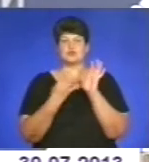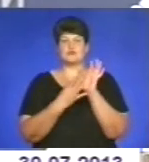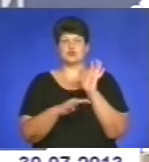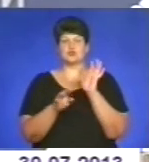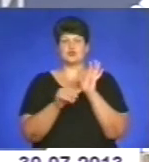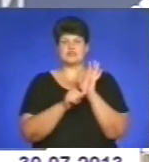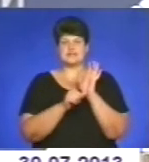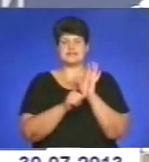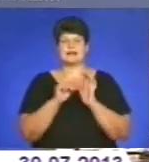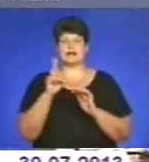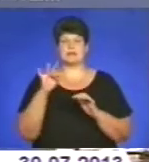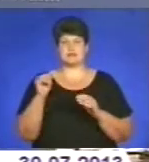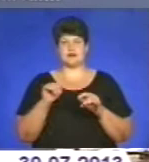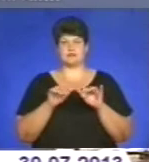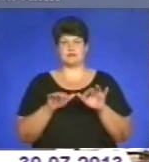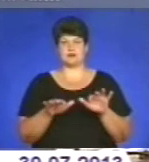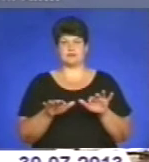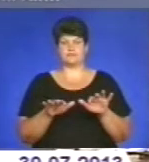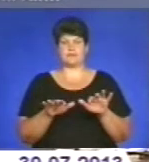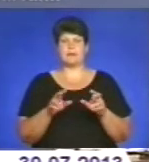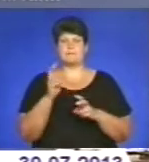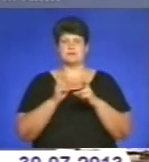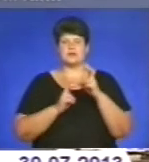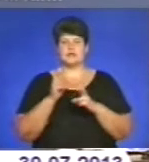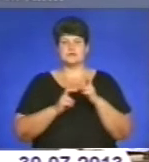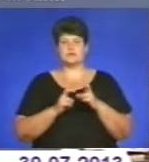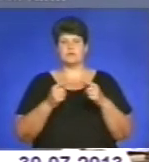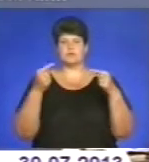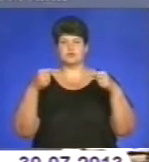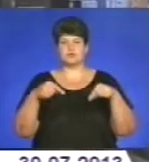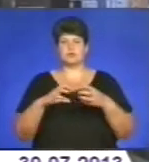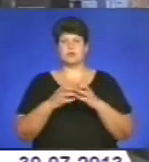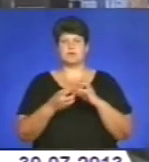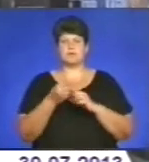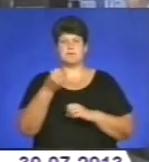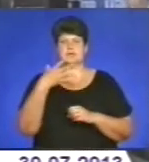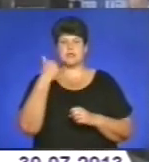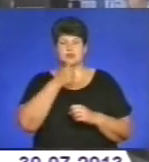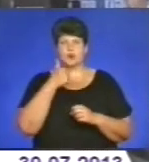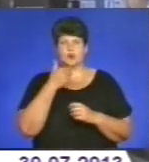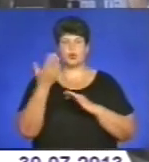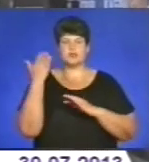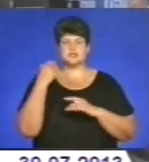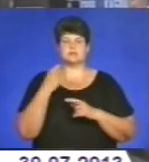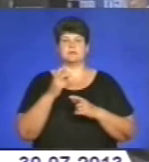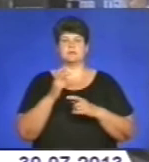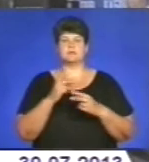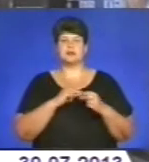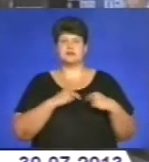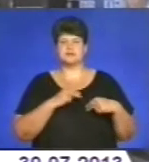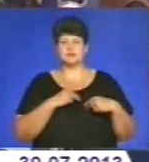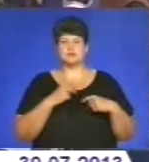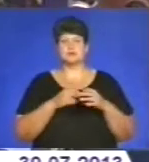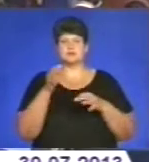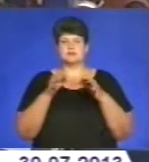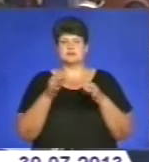1696 кримінальних справ. Підприємства-банкрути – проблема останніх 15 років. Колишні працівники після судової тяганини зазвичай так і